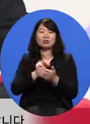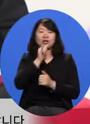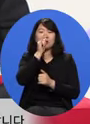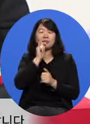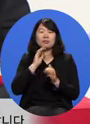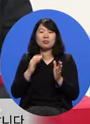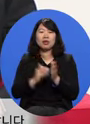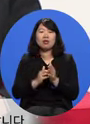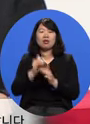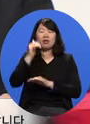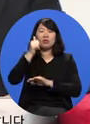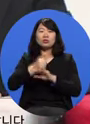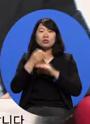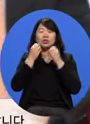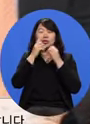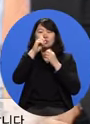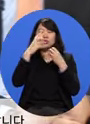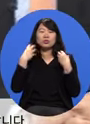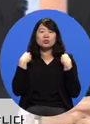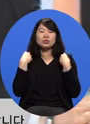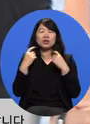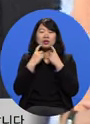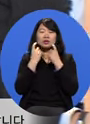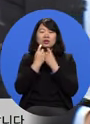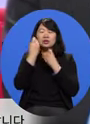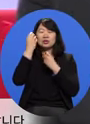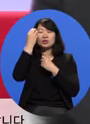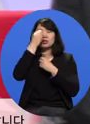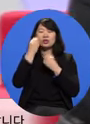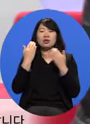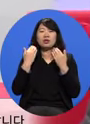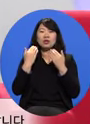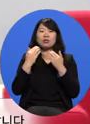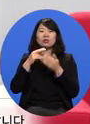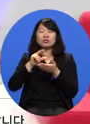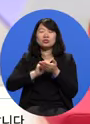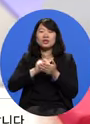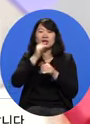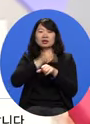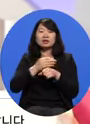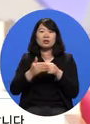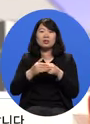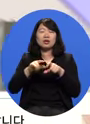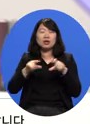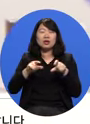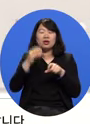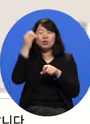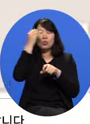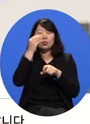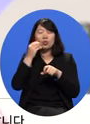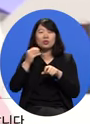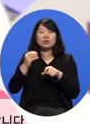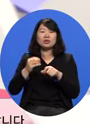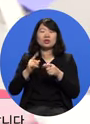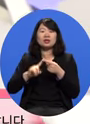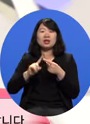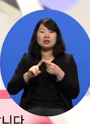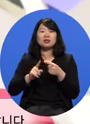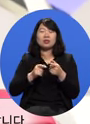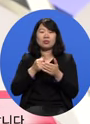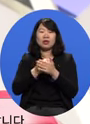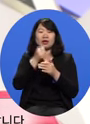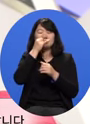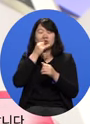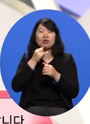결과적으로 새 정부가 1 자사고의 문제가 있다고 생각해서 일반고 전환 에 대한 공약을 했습니다 그럼 결단 해서